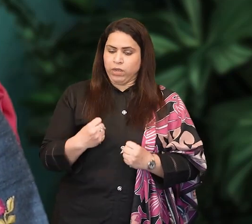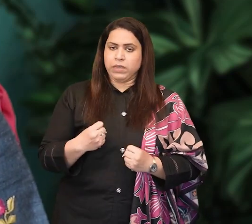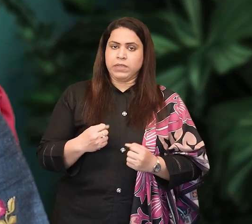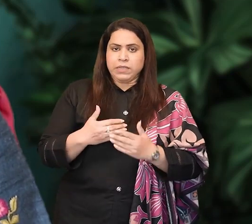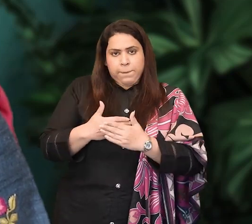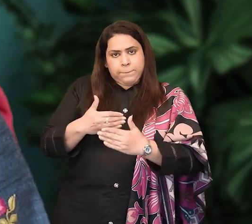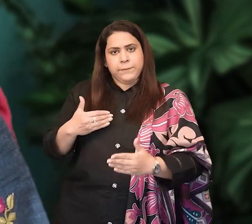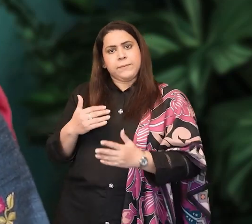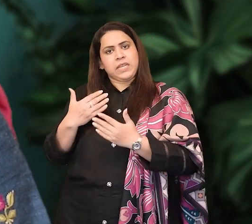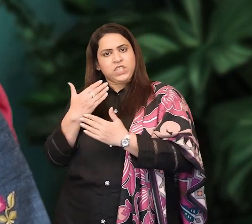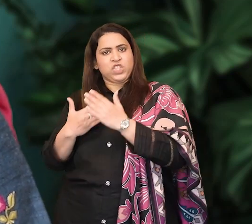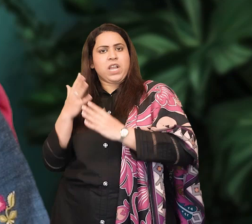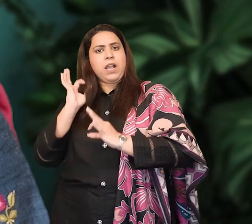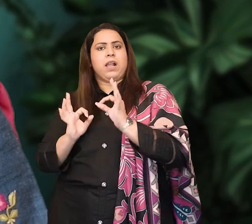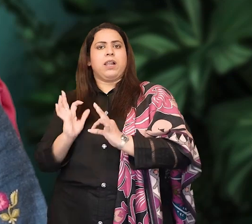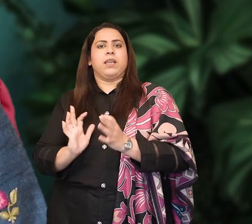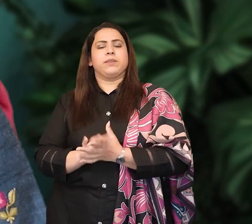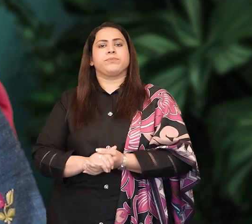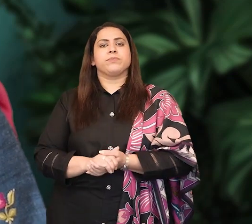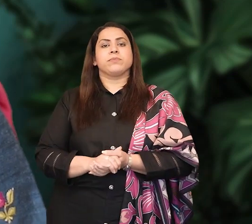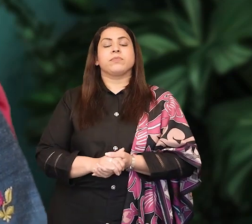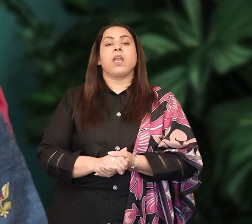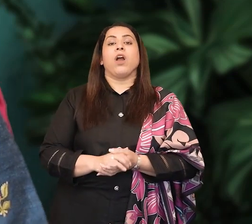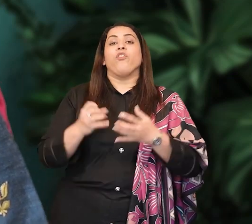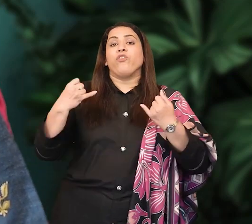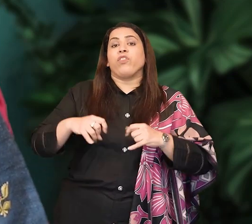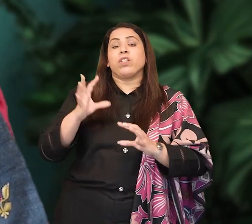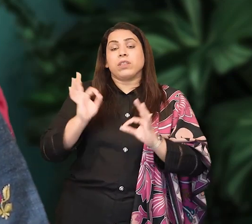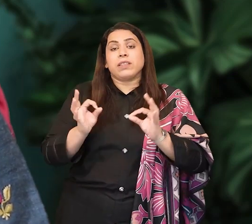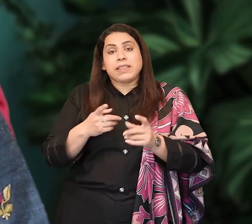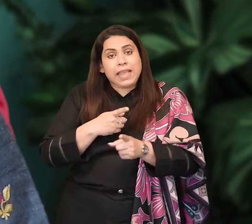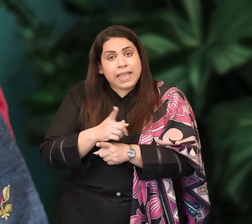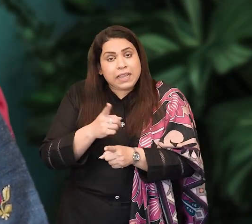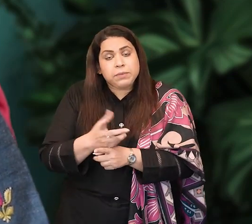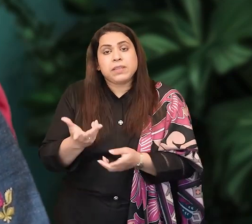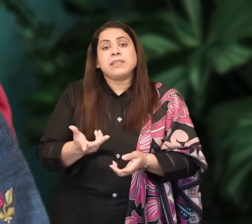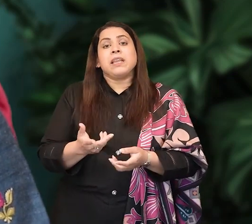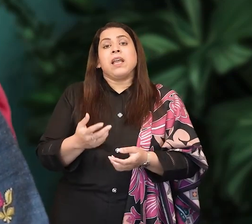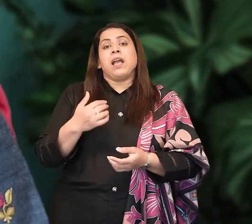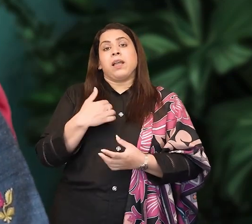कंडीशन तक जाने से पहले बचा सकते हैं। फिजियोथेरेपी में जो हमारे पास ट्रीटमेंट्स